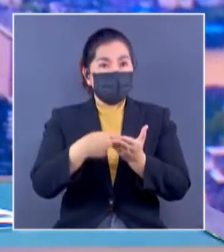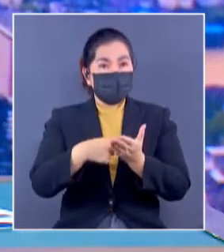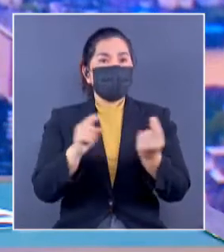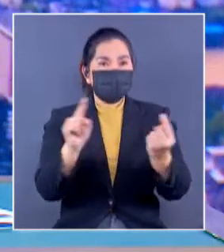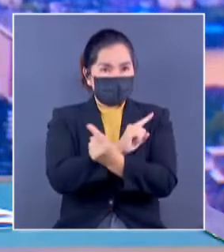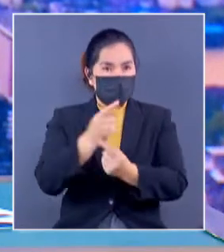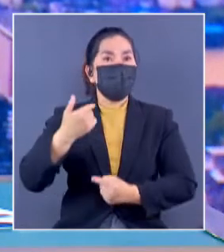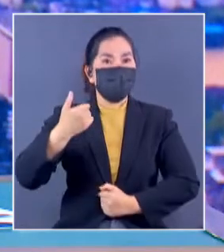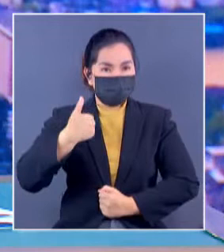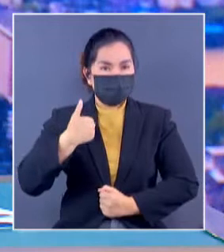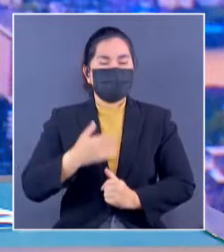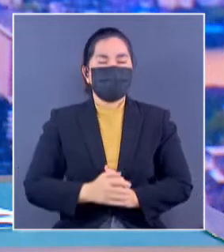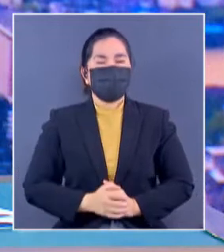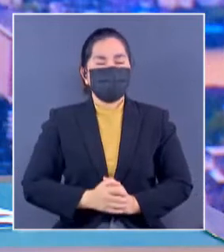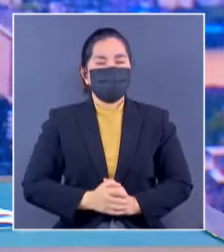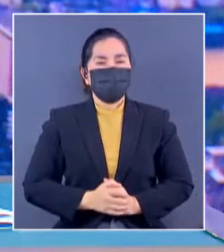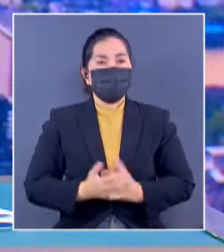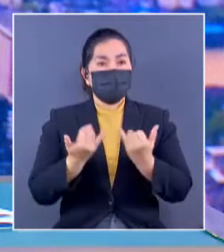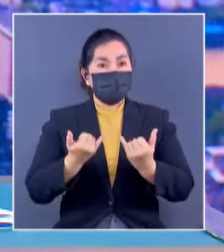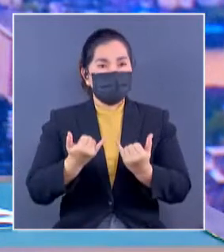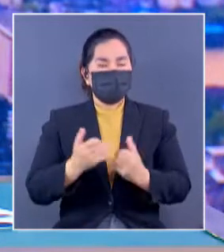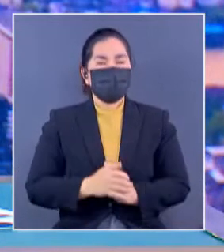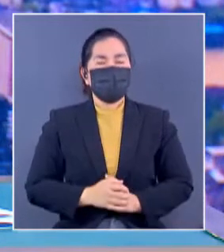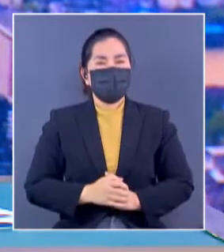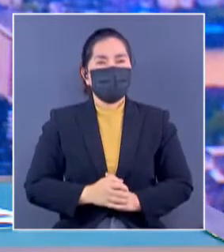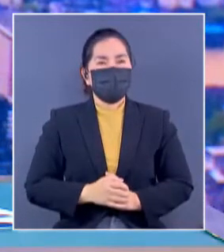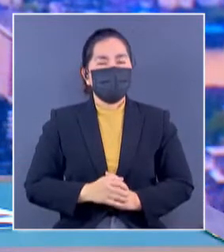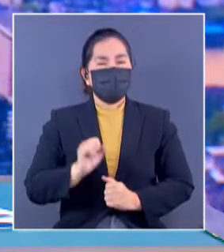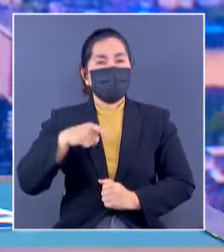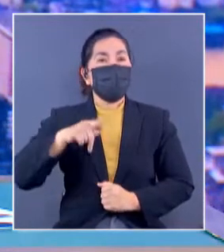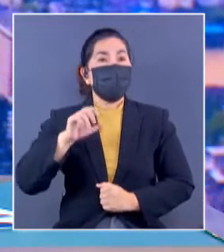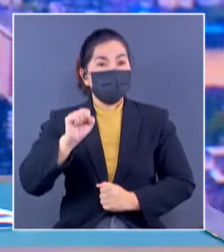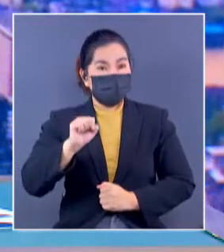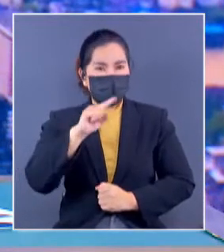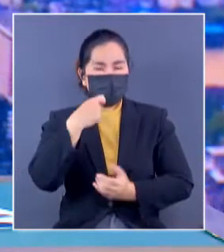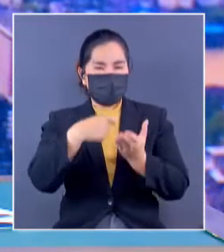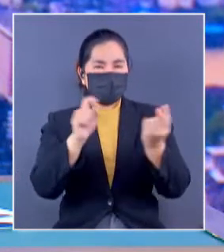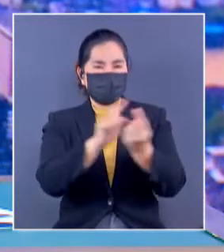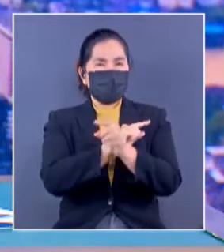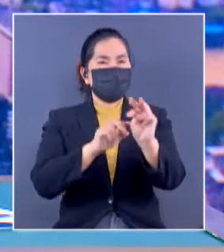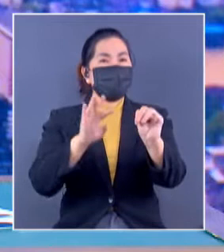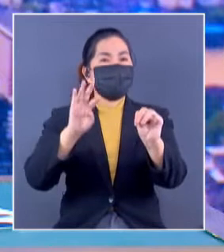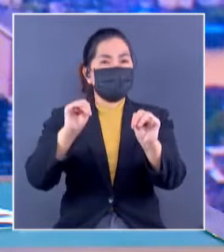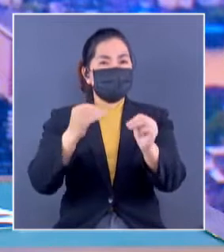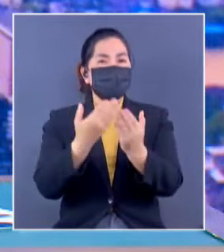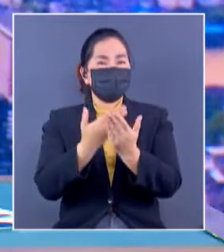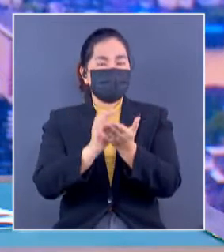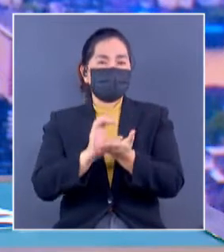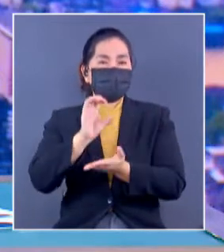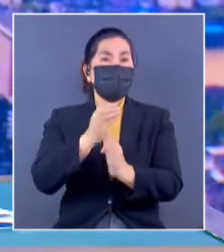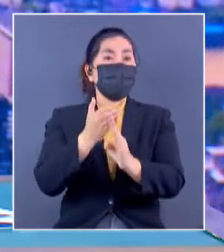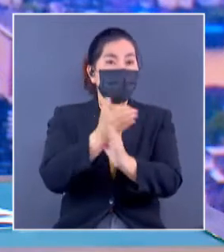ประกันสังคมสำนักงานกองทุนประกันสังคมนะครับผู้ประกันตนตามมาตรา40ฮะที่มีการจ่ายเงินสมทบล่วงหน้าเอา